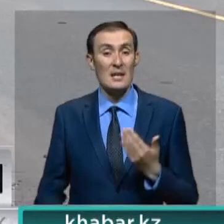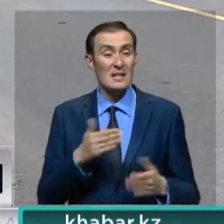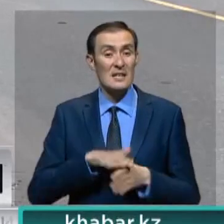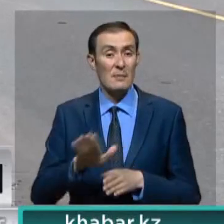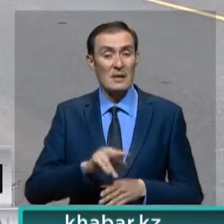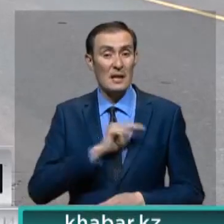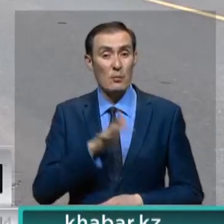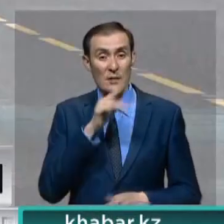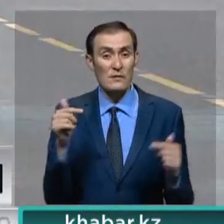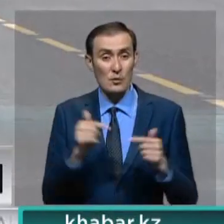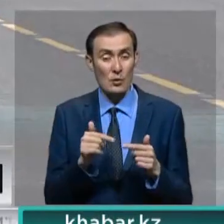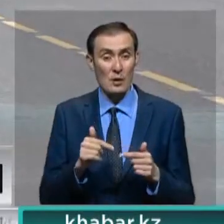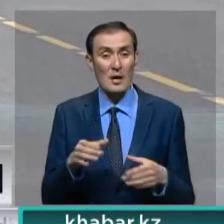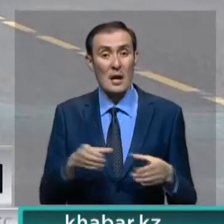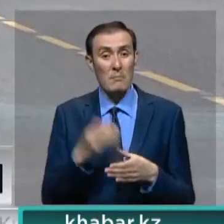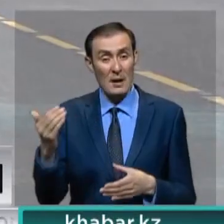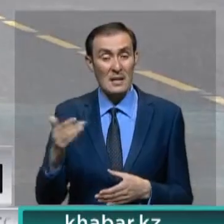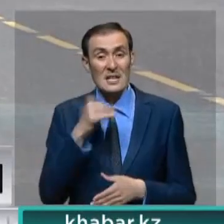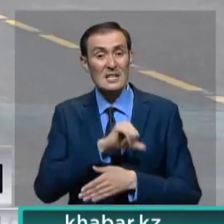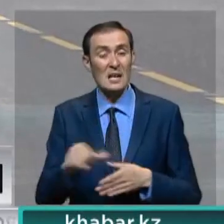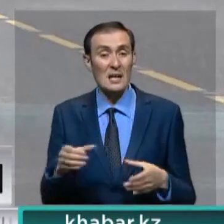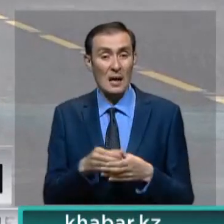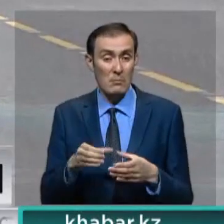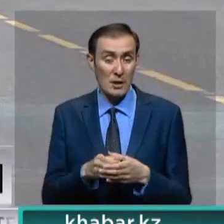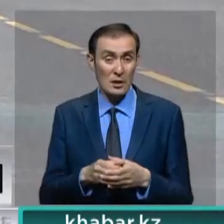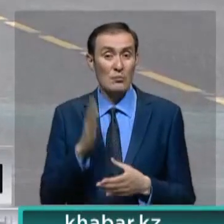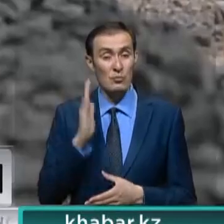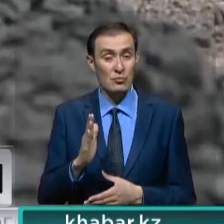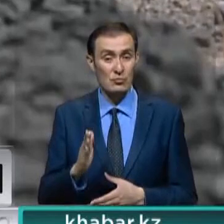невыполнения работ в срок генподрядчикам, а это иностранные компании,